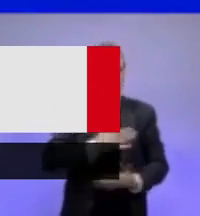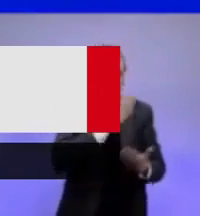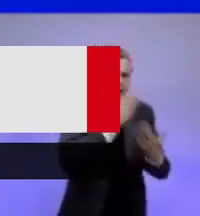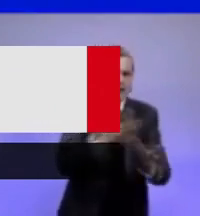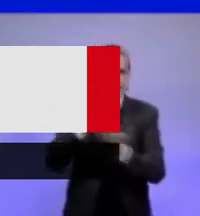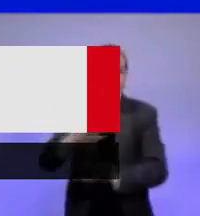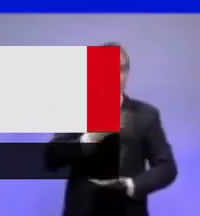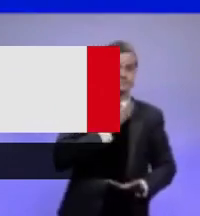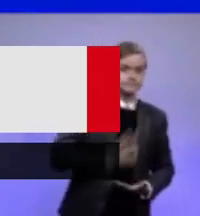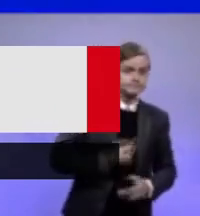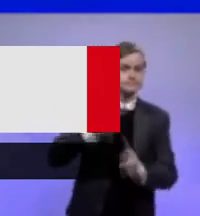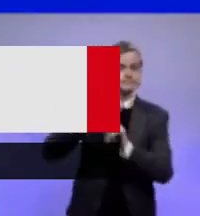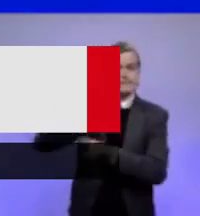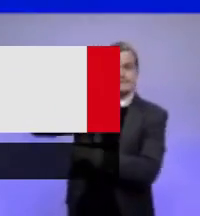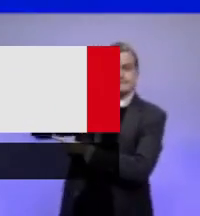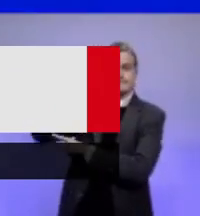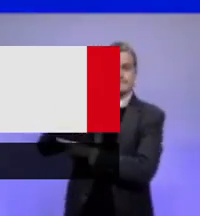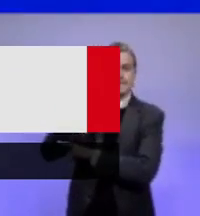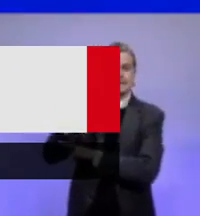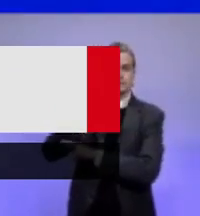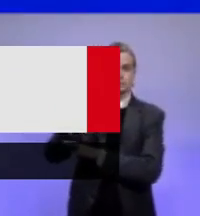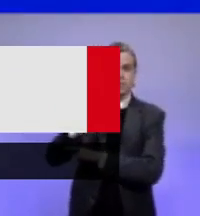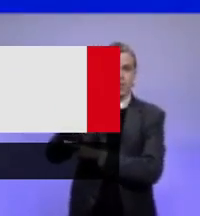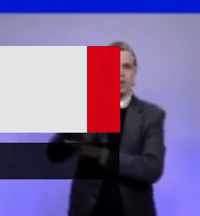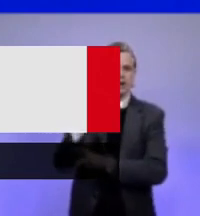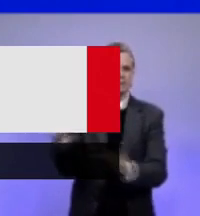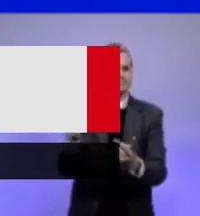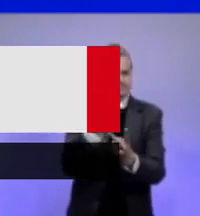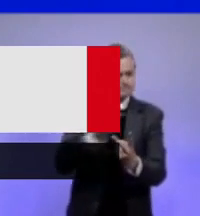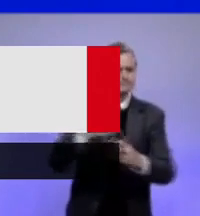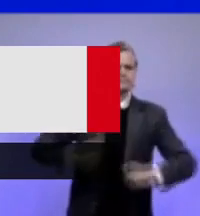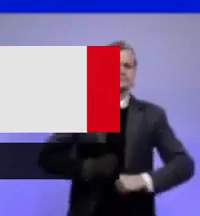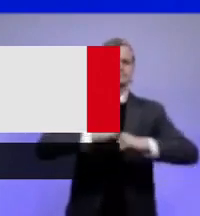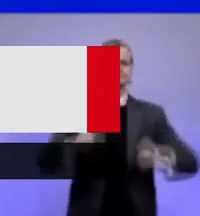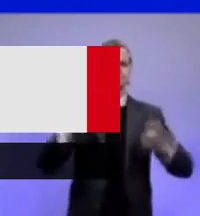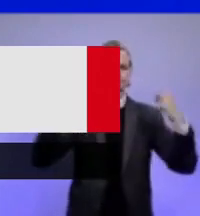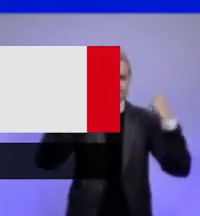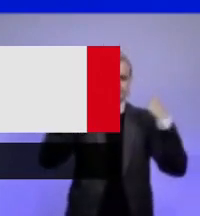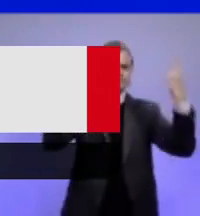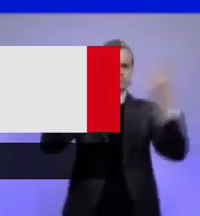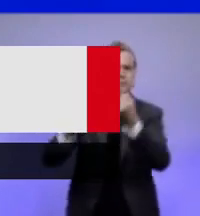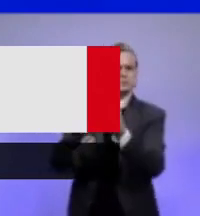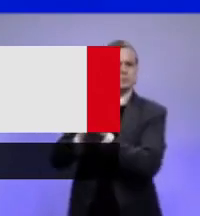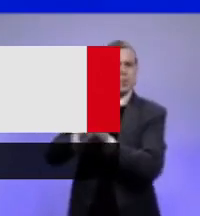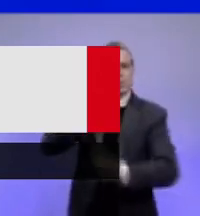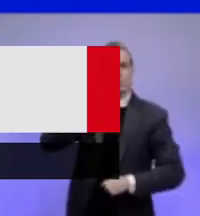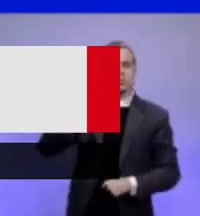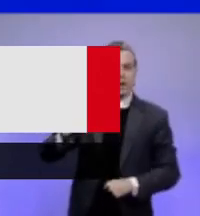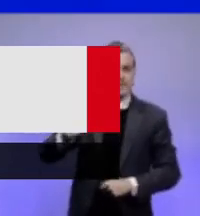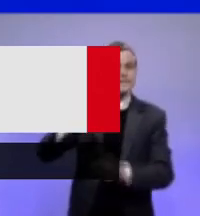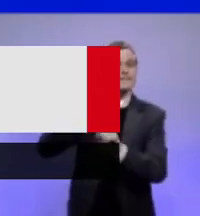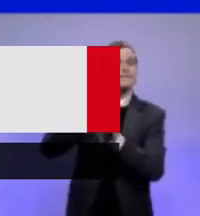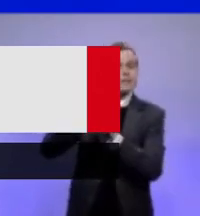Leyen și președintei Roberta Metsola pentru angajamentul dumnealor puternic de a sprijini